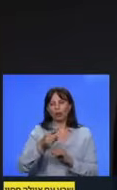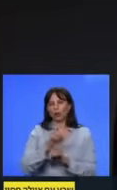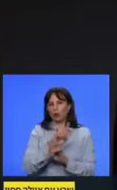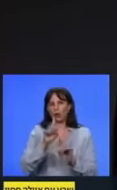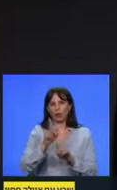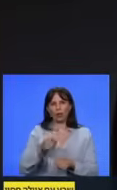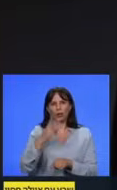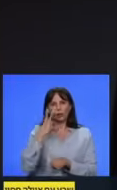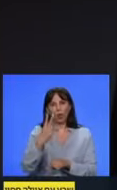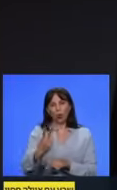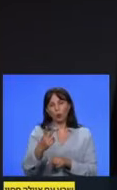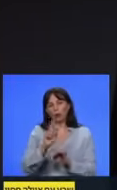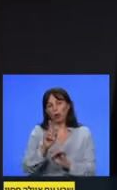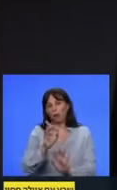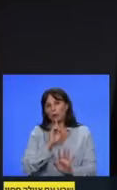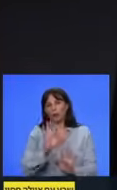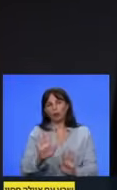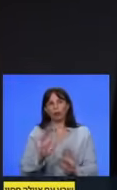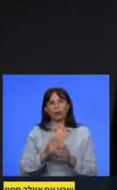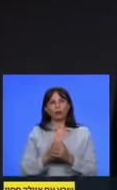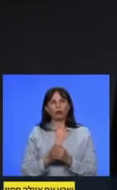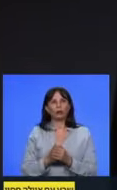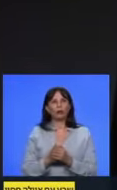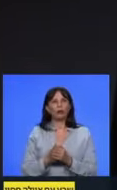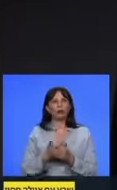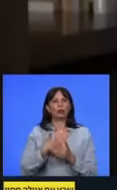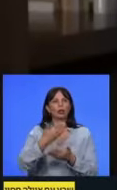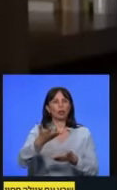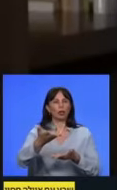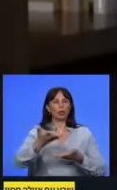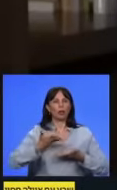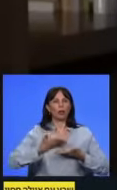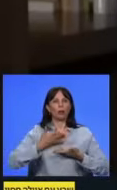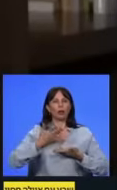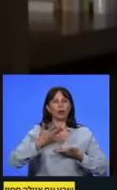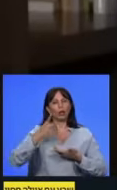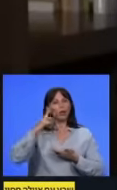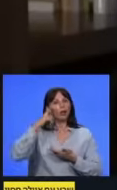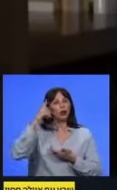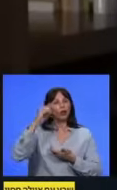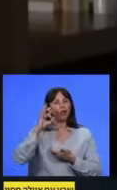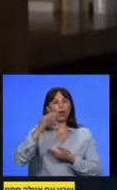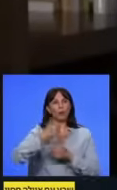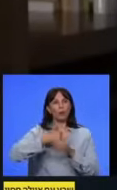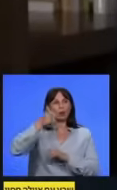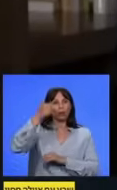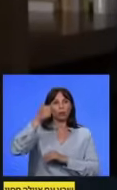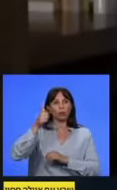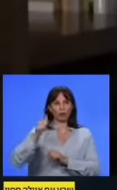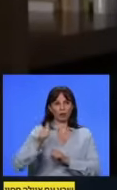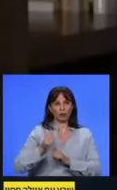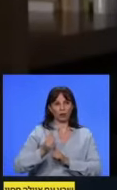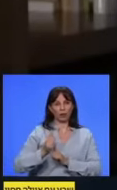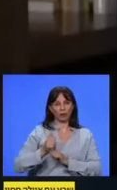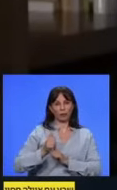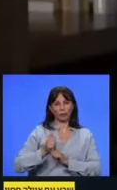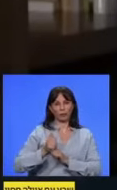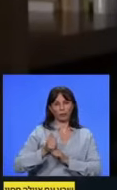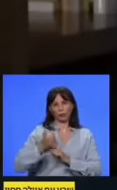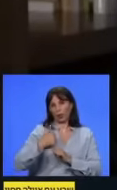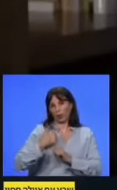לו. אני יותר מקבל את חוות דעת מפקדו. למה? בצבא, ואני מניסיון